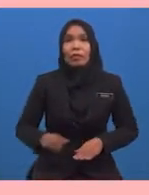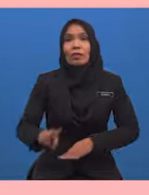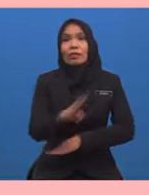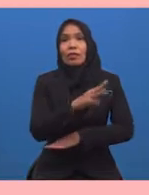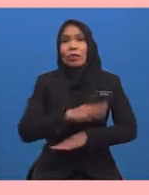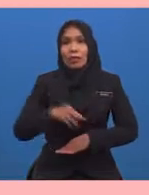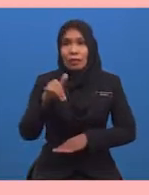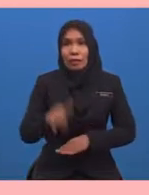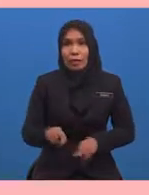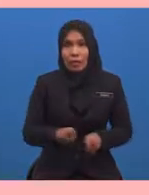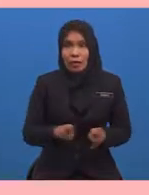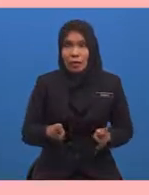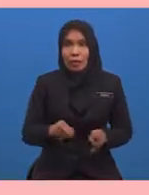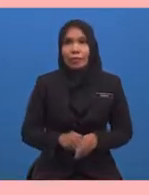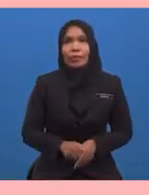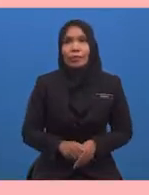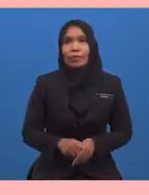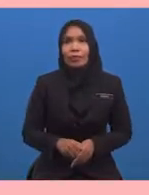yang lebih rendah.